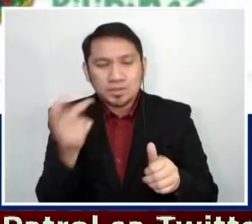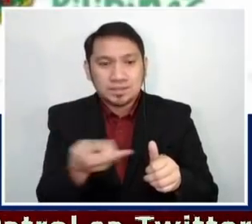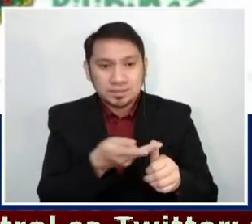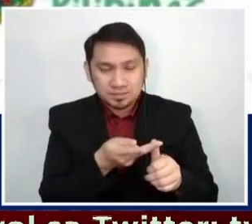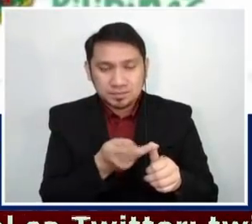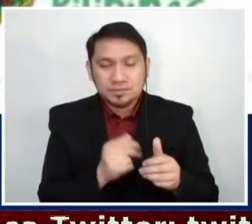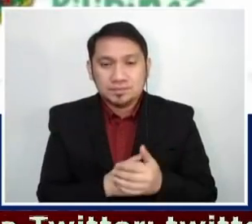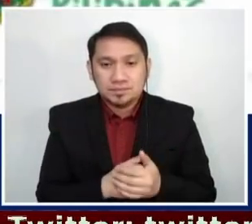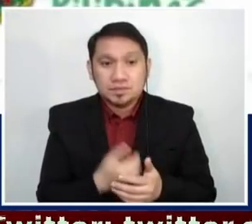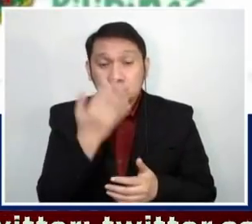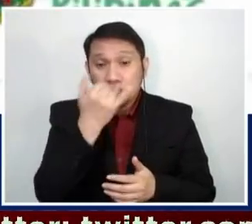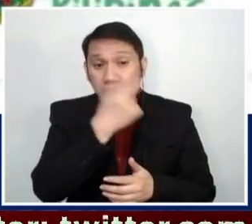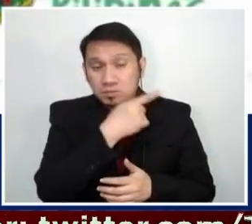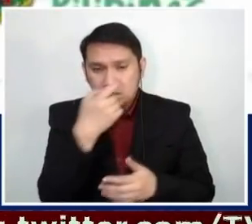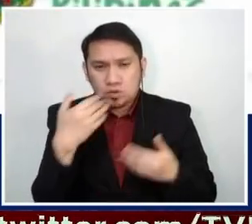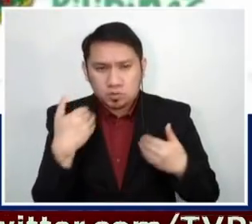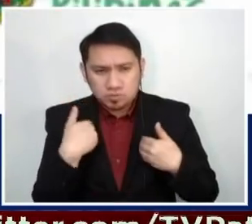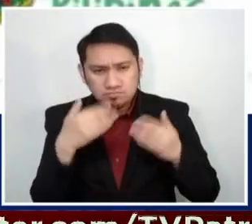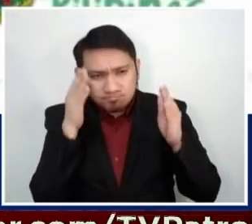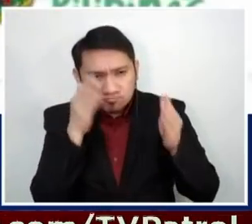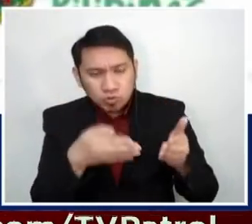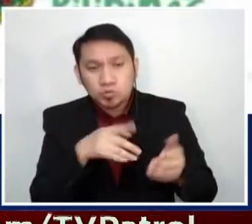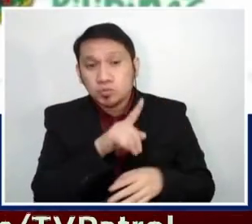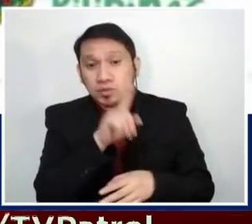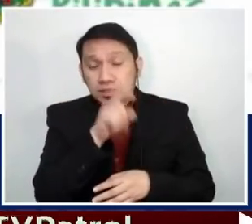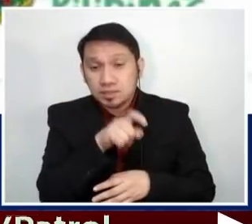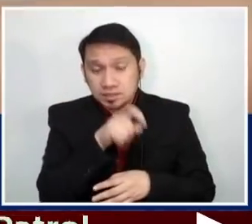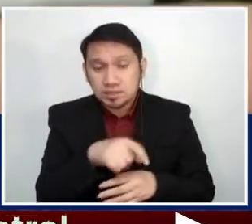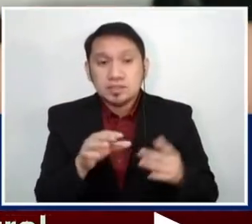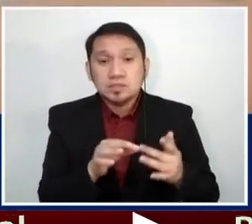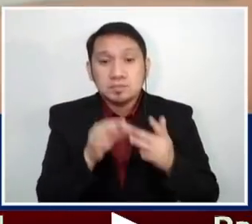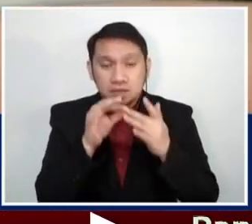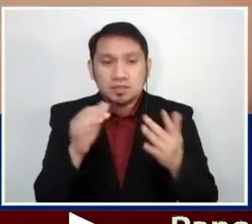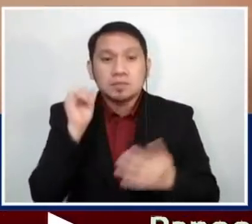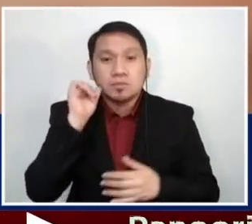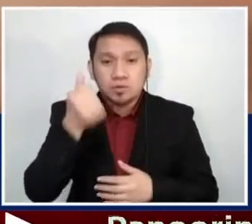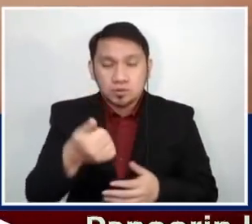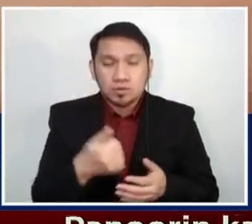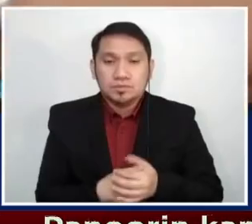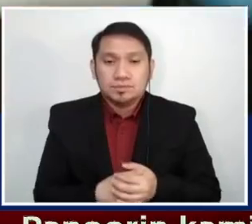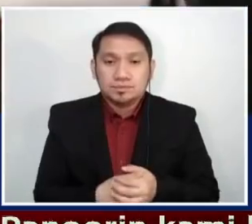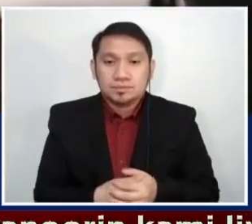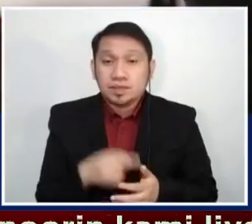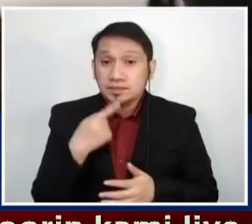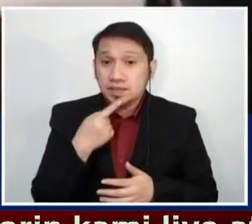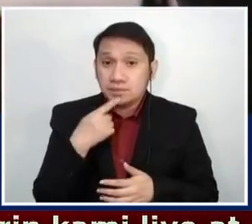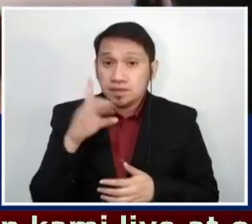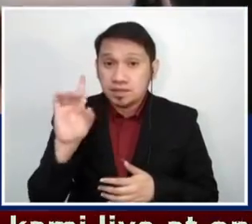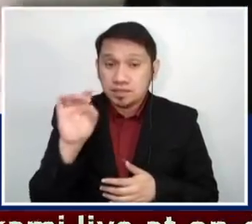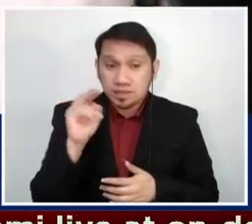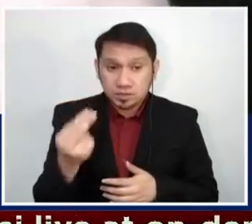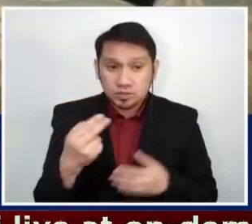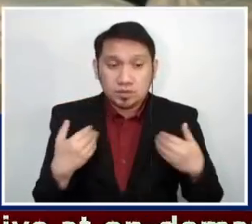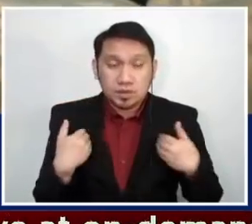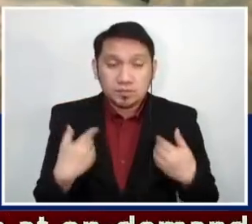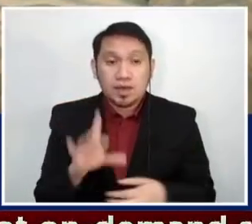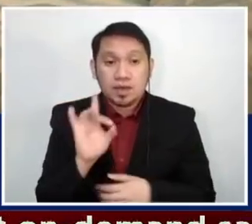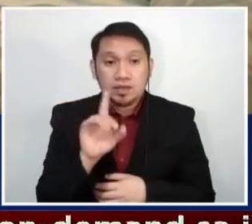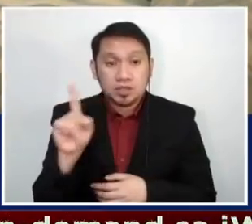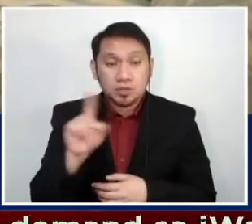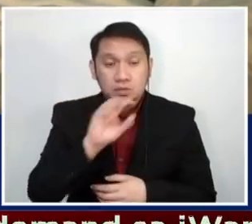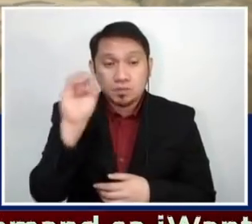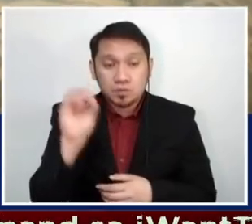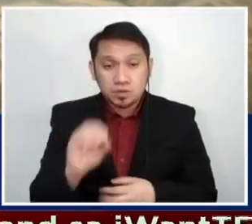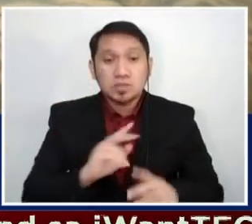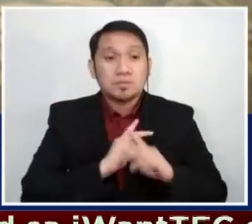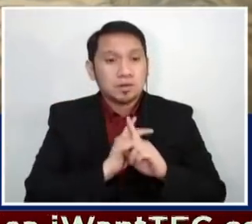pansin yung kanilang mga pangangailangan, lalong-lalo na po bukas. Ayon sa DOH, aabot sa 81% ang